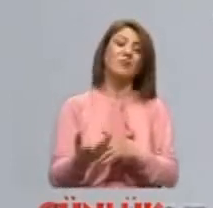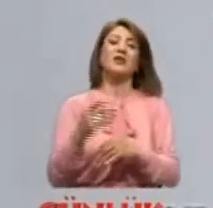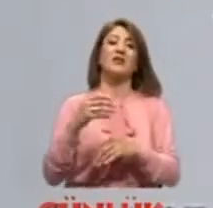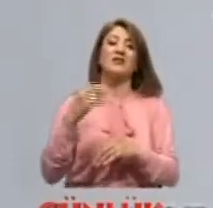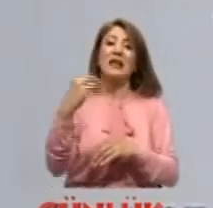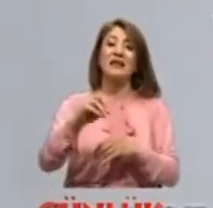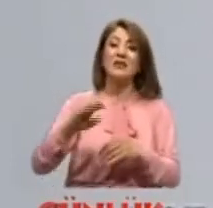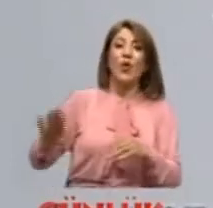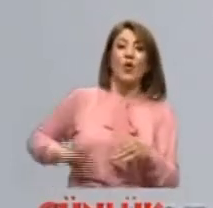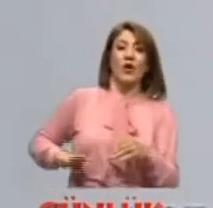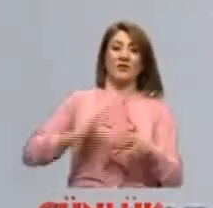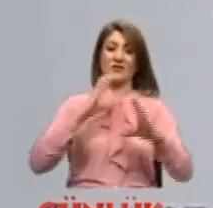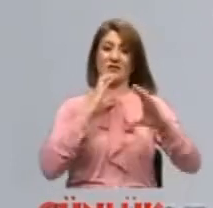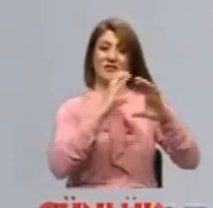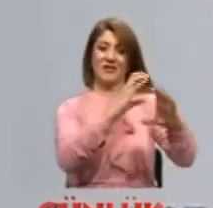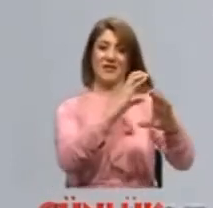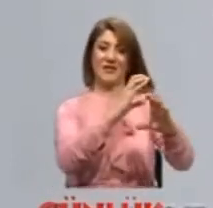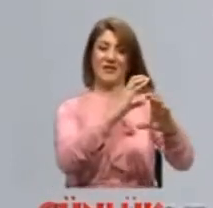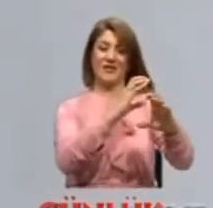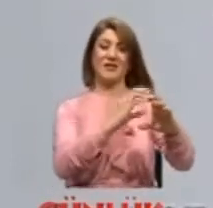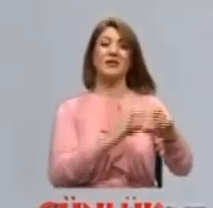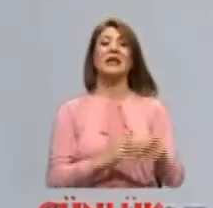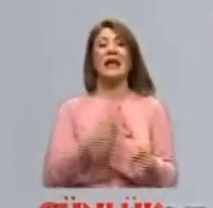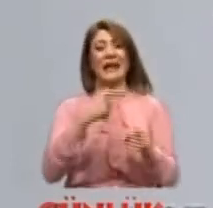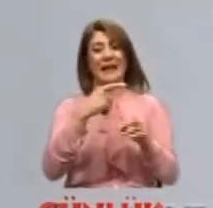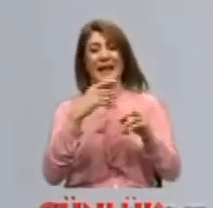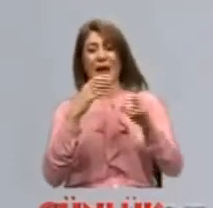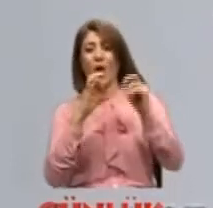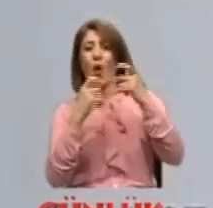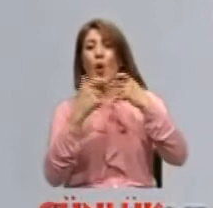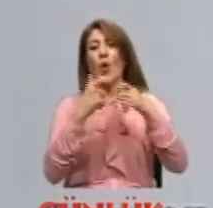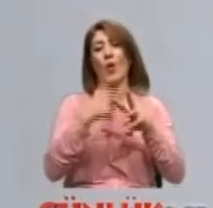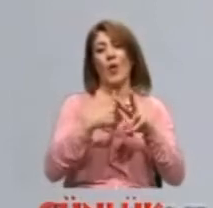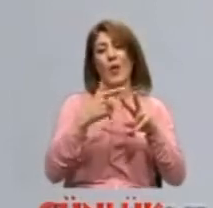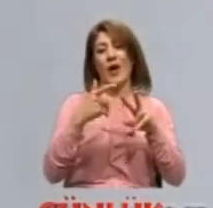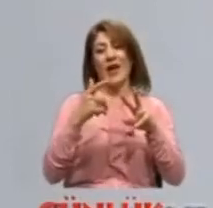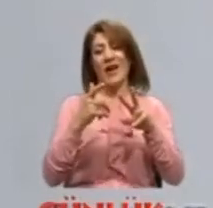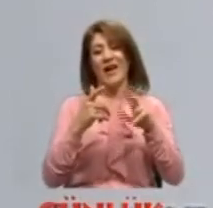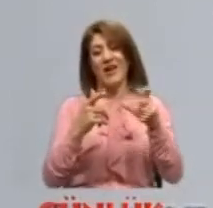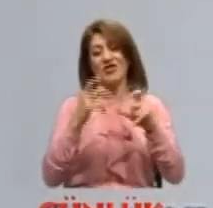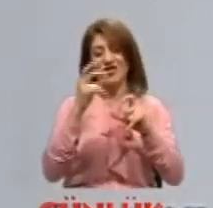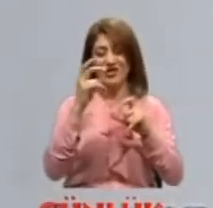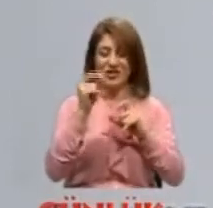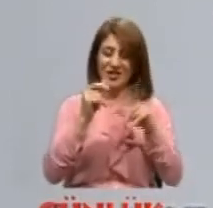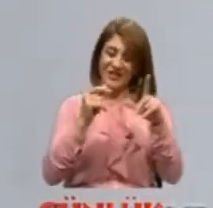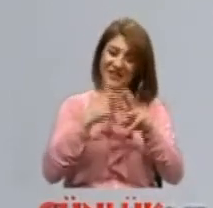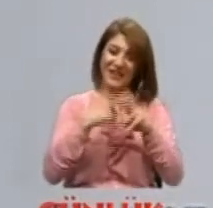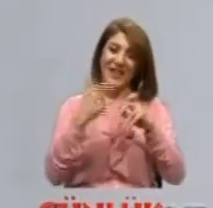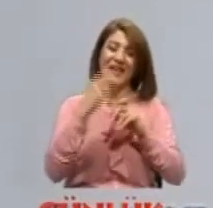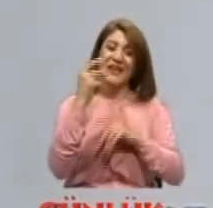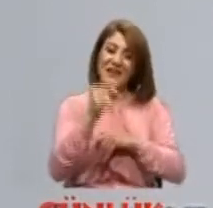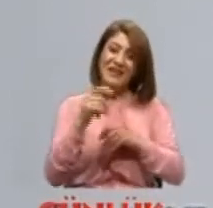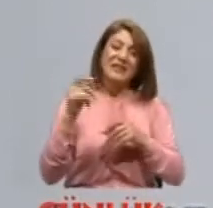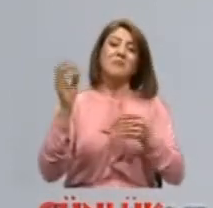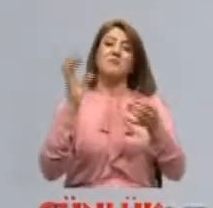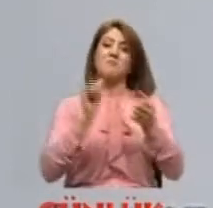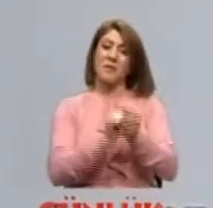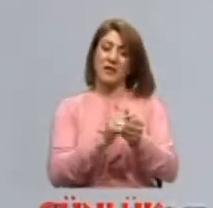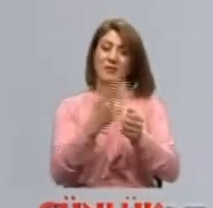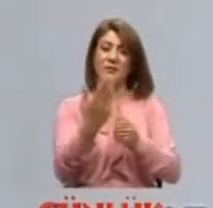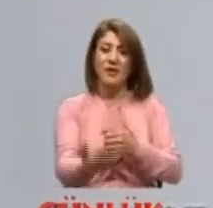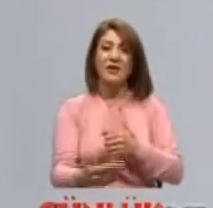Satılık öğrenci servisi öğrencileriyle beraber. Evet. Not araba. O da güzel. Markası da yazılmış her şekilde. Evet,